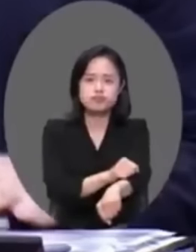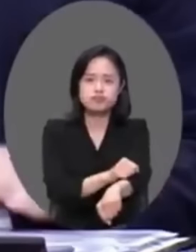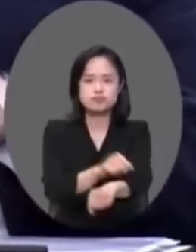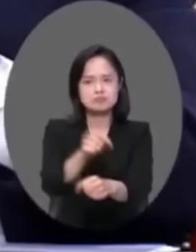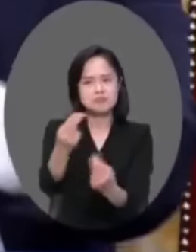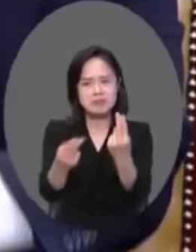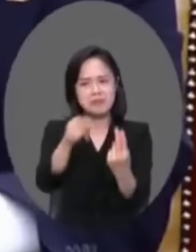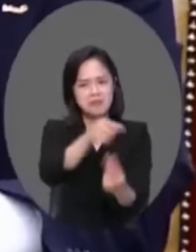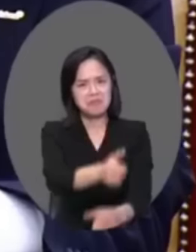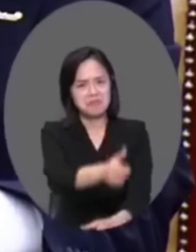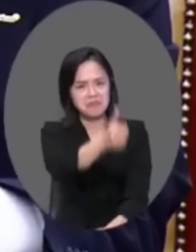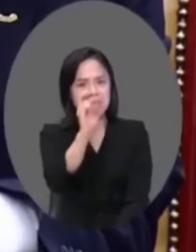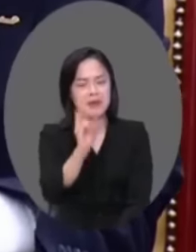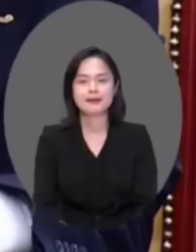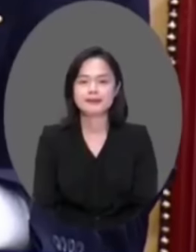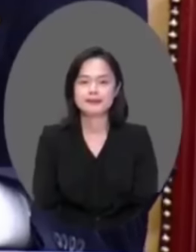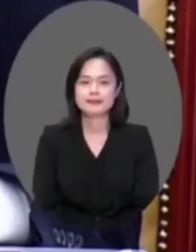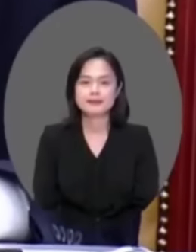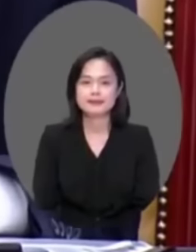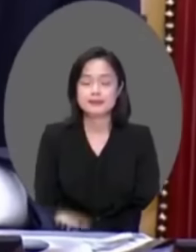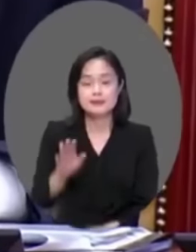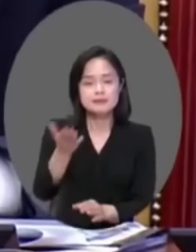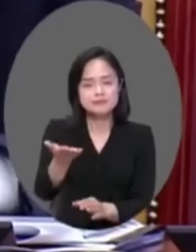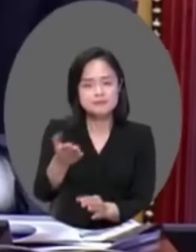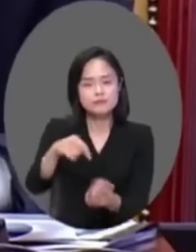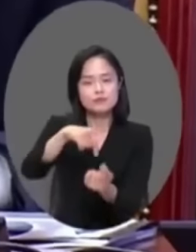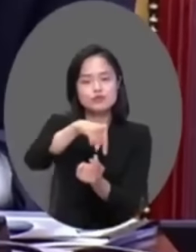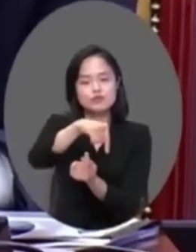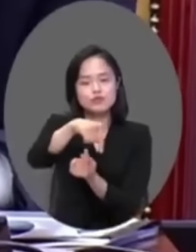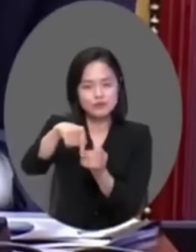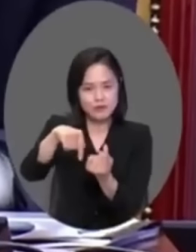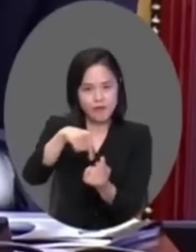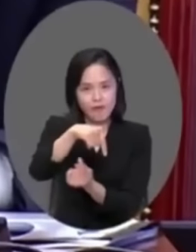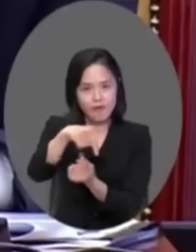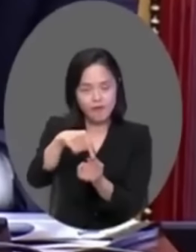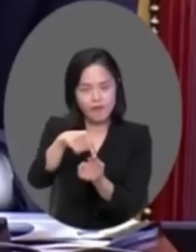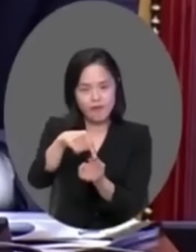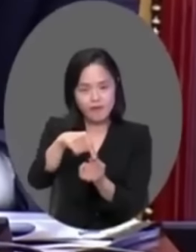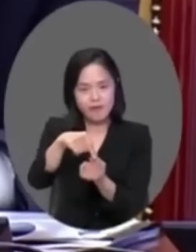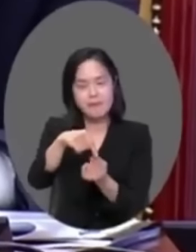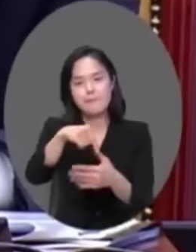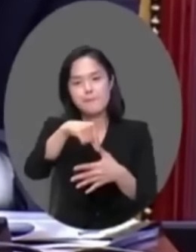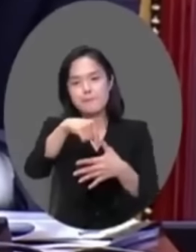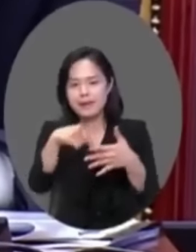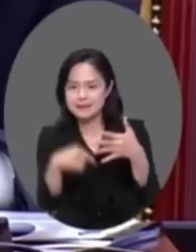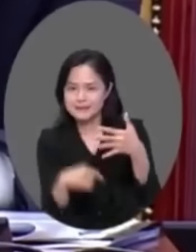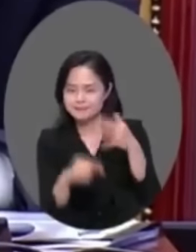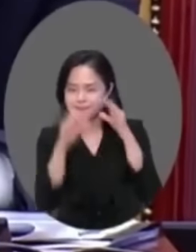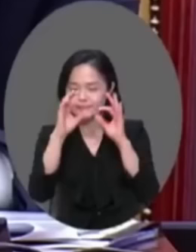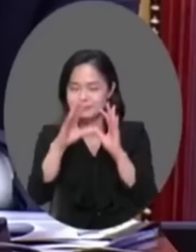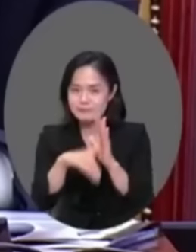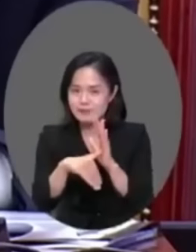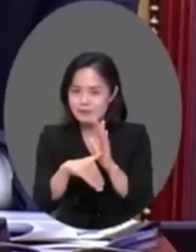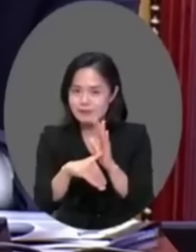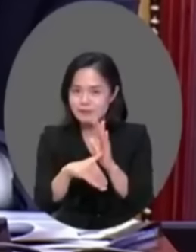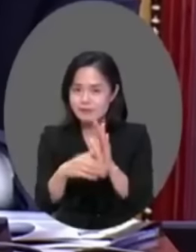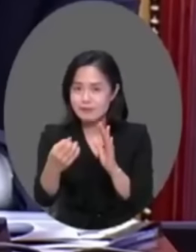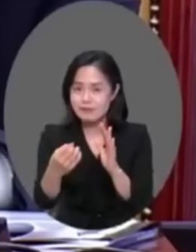운영 방침이나 주요 사업 계획을 보면은 운영 방침에는 윤석열 정부의 국정 철학을 충분히 이해하고 있다라고